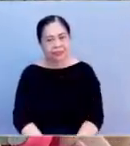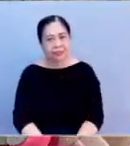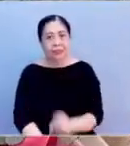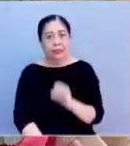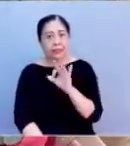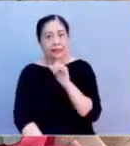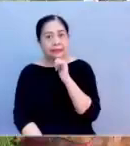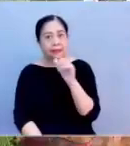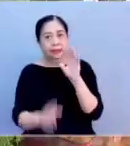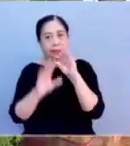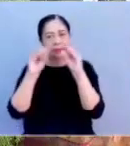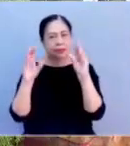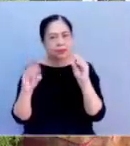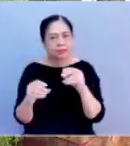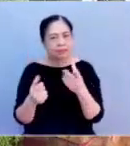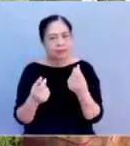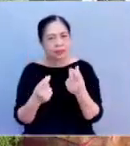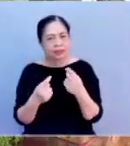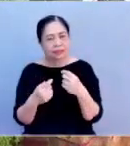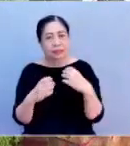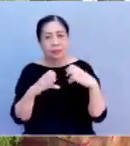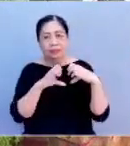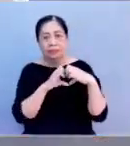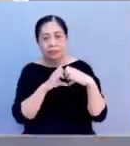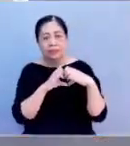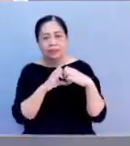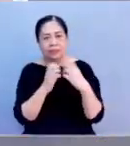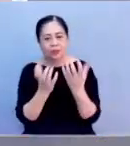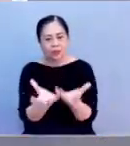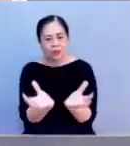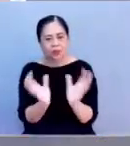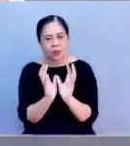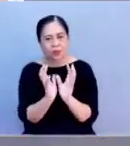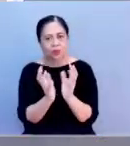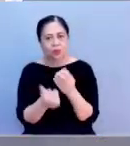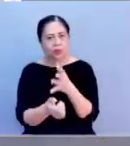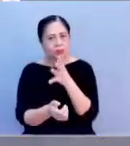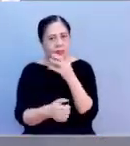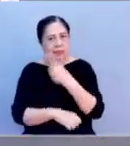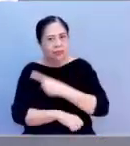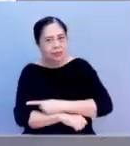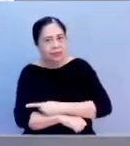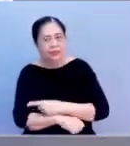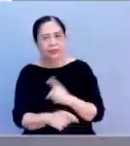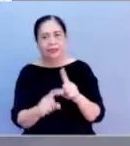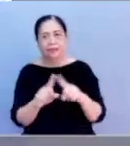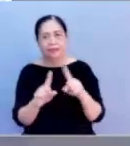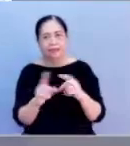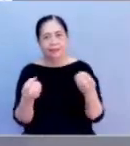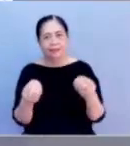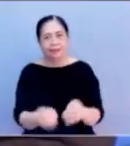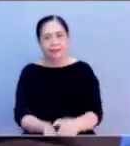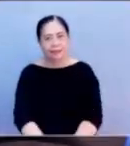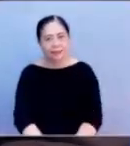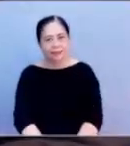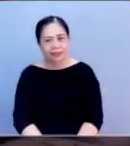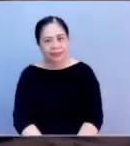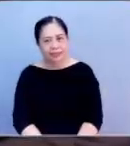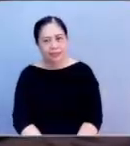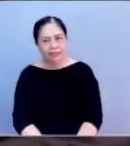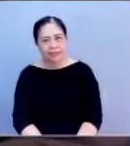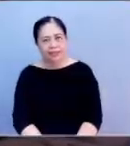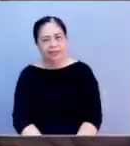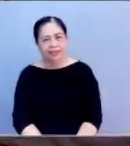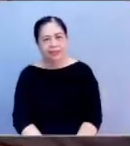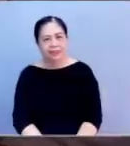mga... Ayan, kapag Valentine's po, bouquets naman po. Oh, on Mother's Day. Lahat ng kaibahan ng bouquet mo. Mix ng dried and fresh flowers. Ay,